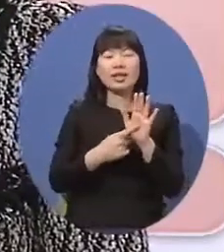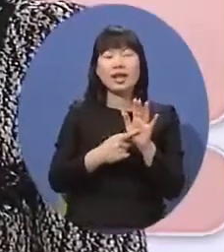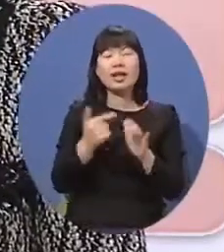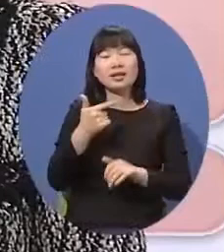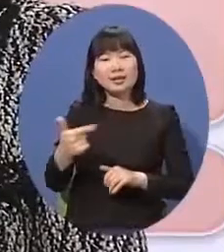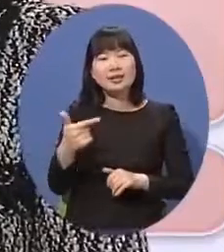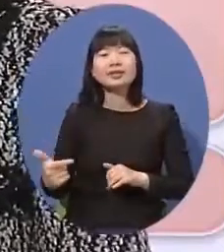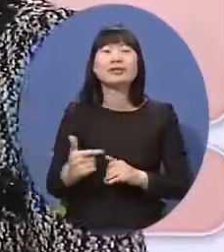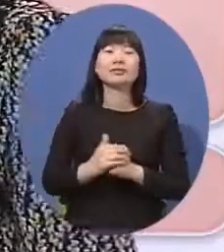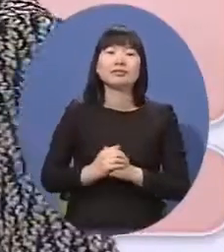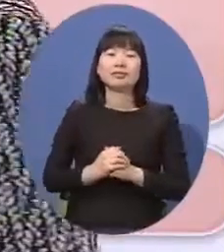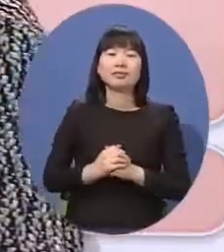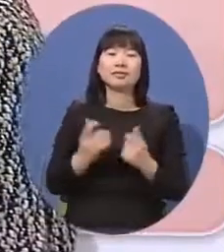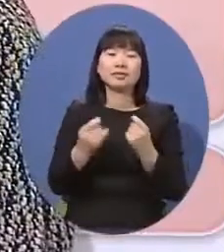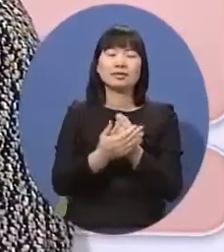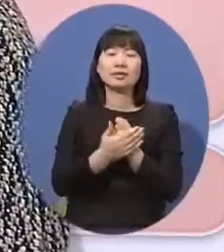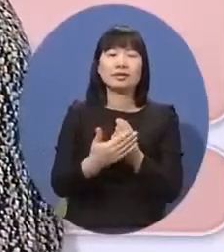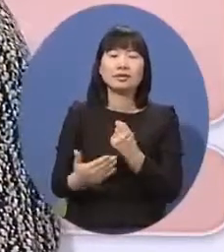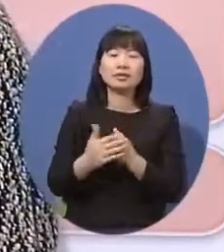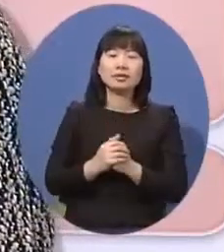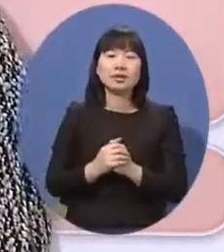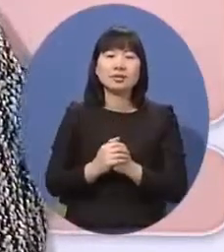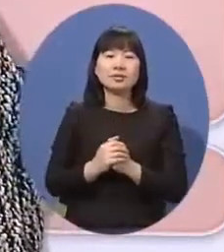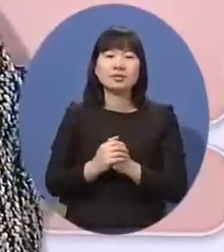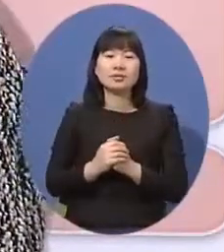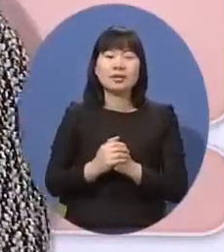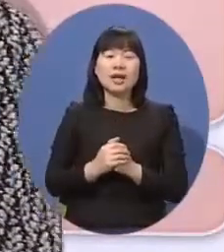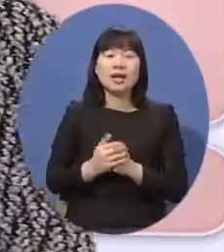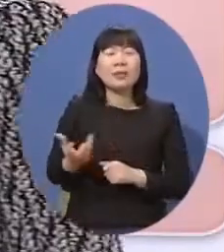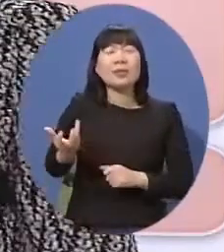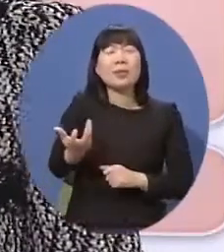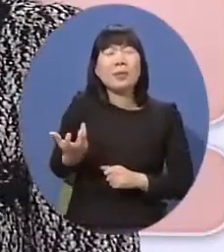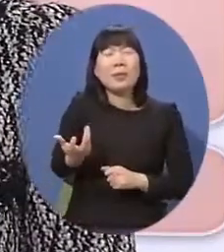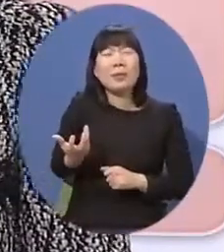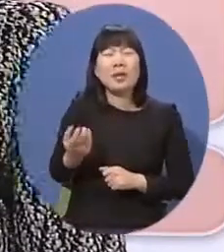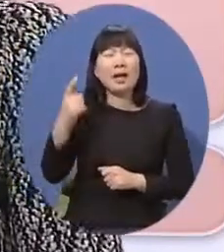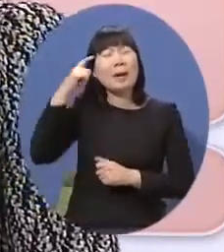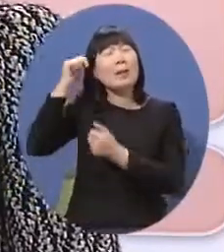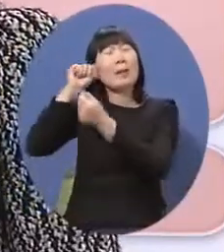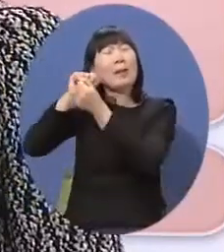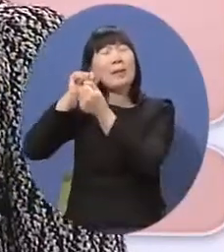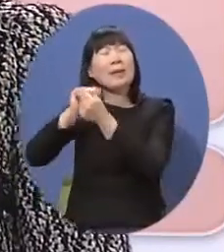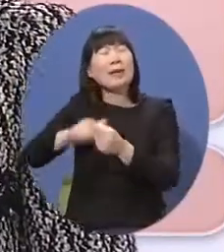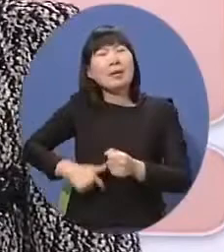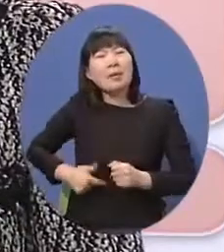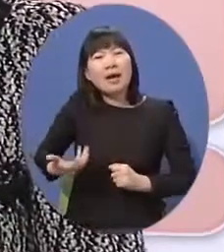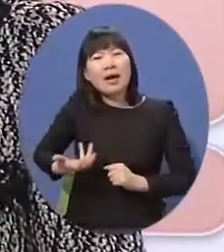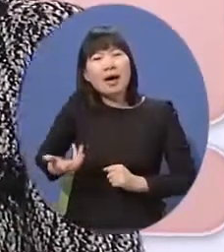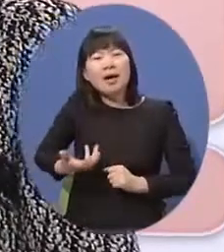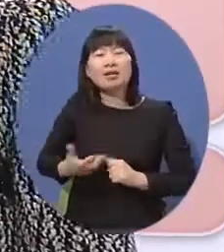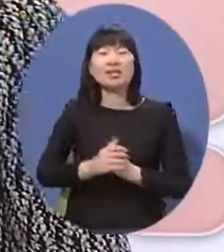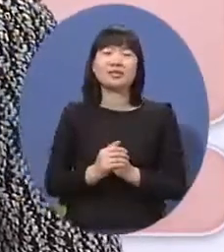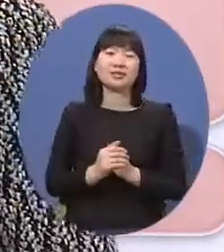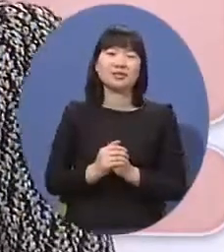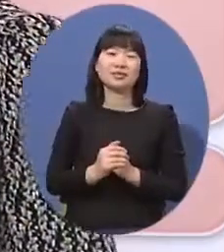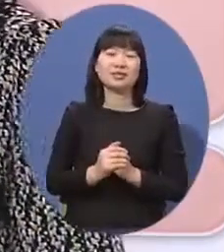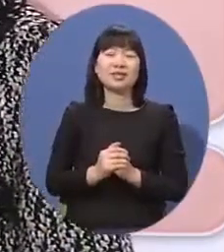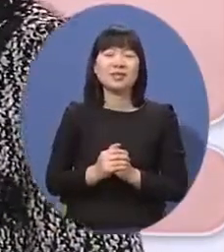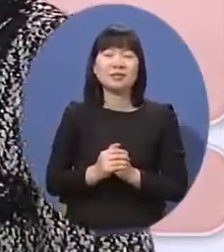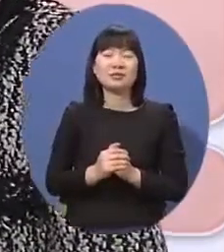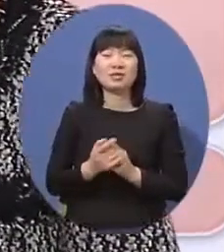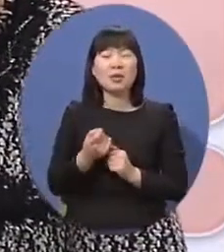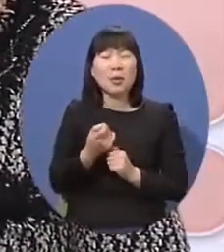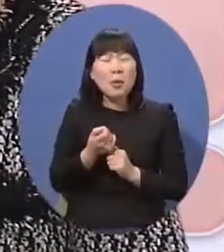경향이 아주 많아요. 그래서 통증, 대표적인 두통, 예, 머리 복통, 아프다 이말 많이 해요. 조그만 게막 머리